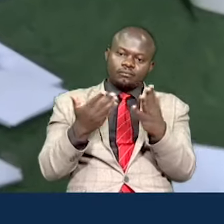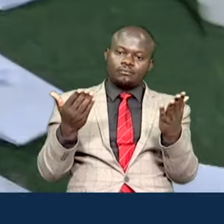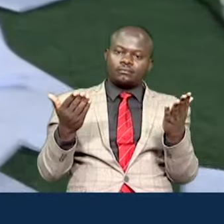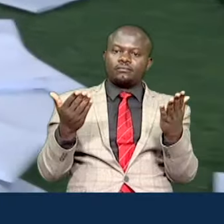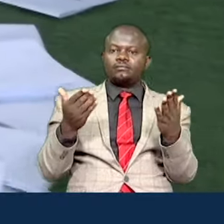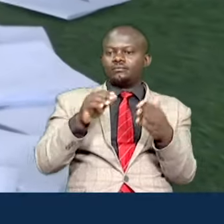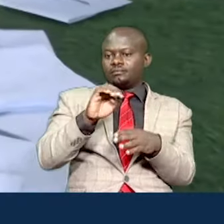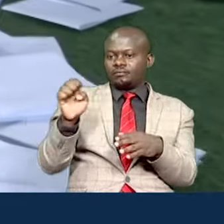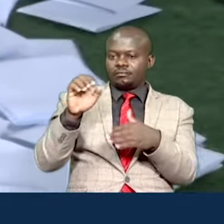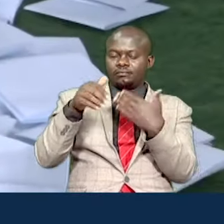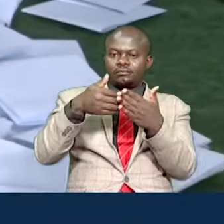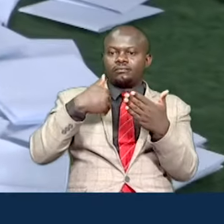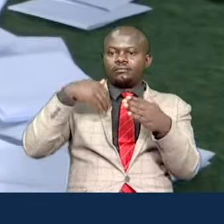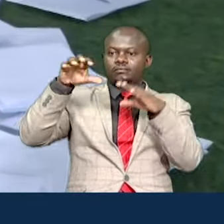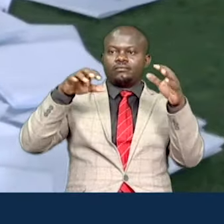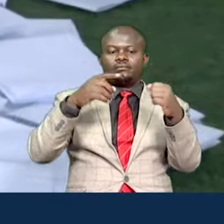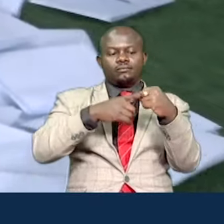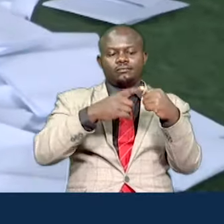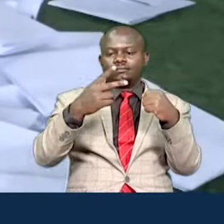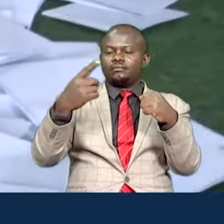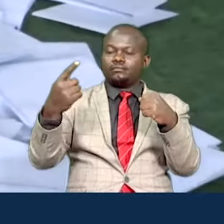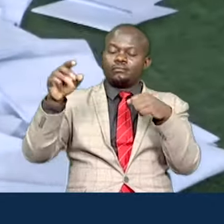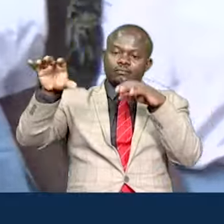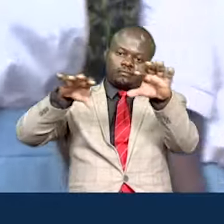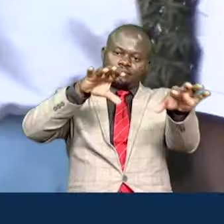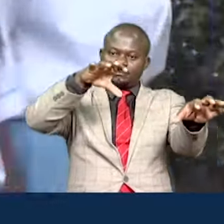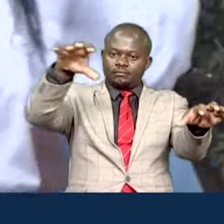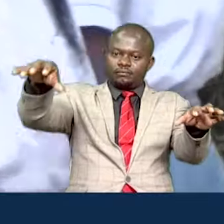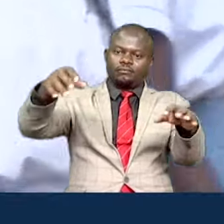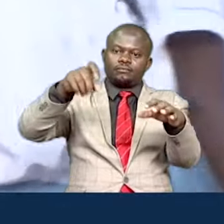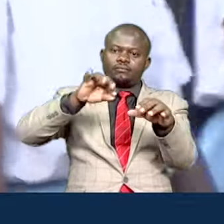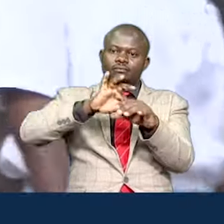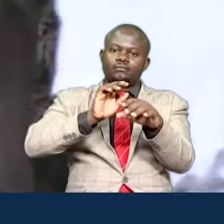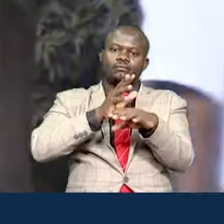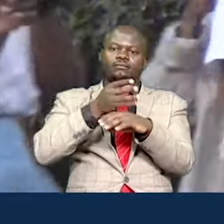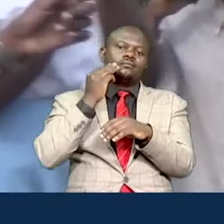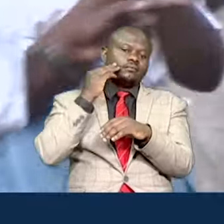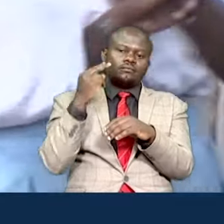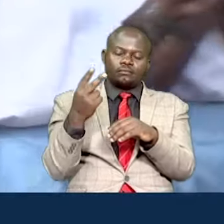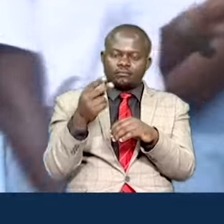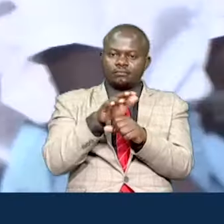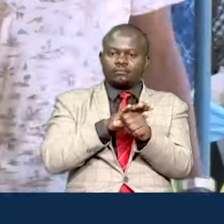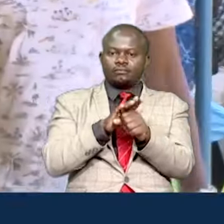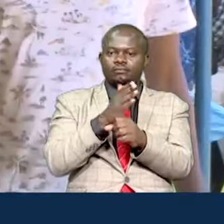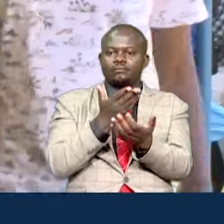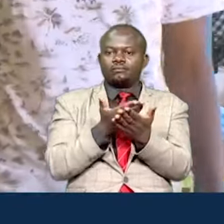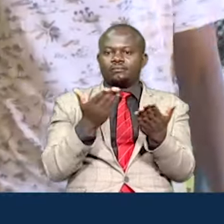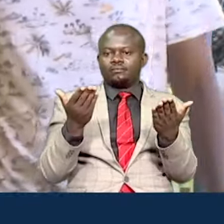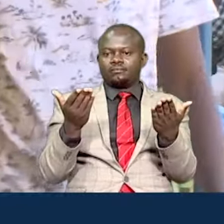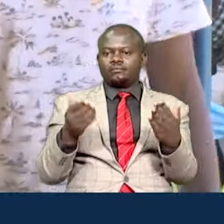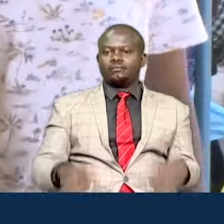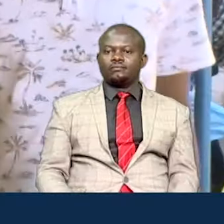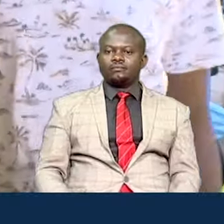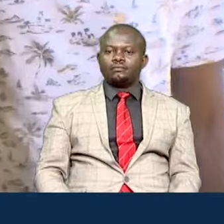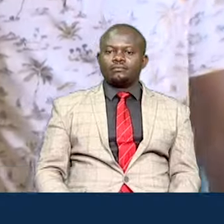ntara y'Iburasirazuba yari ifite site 621 zagombaga gutorerwaho n'abaturage barenga miliyoni 2 bujuje ibisabwa. Ntete